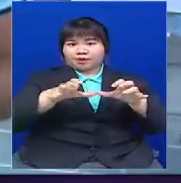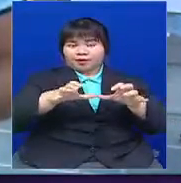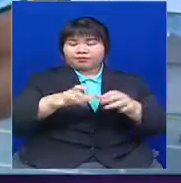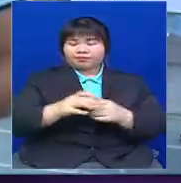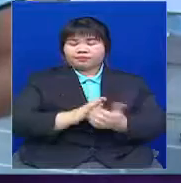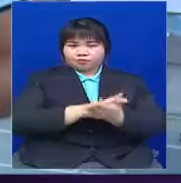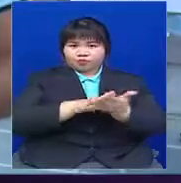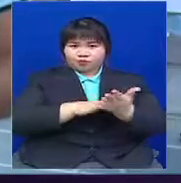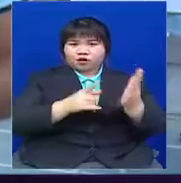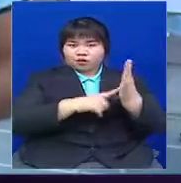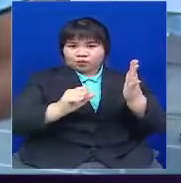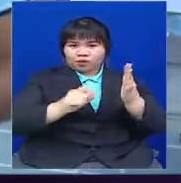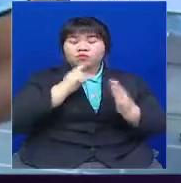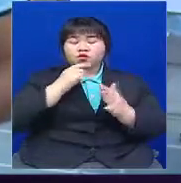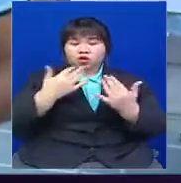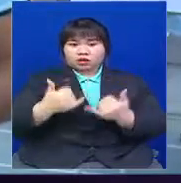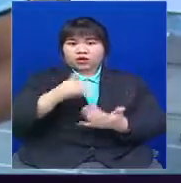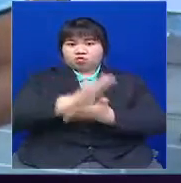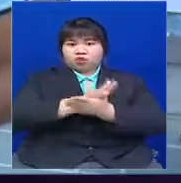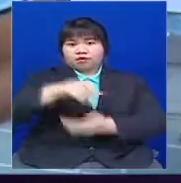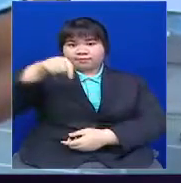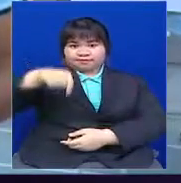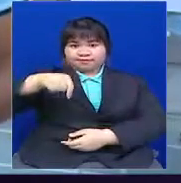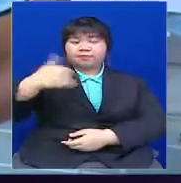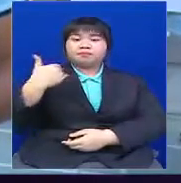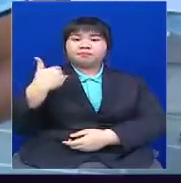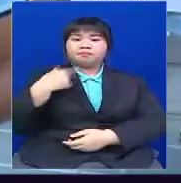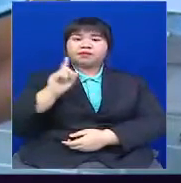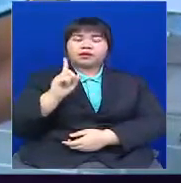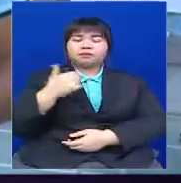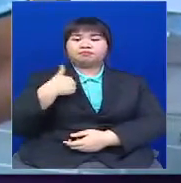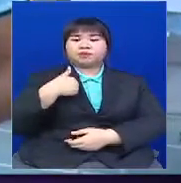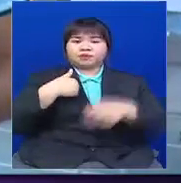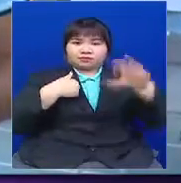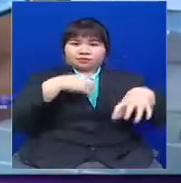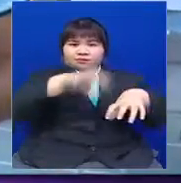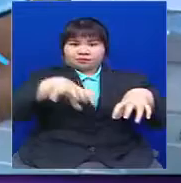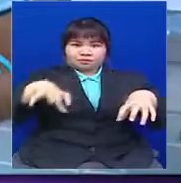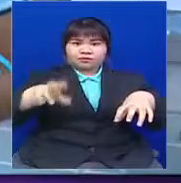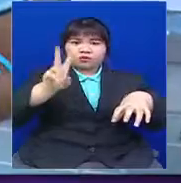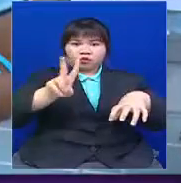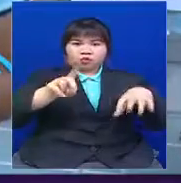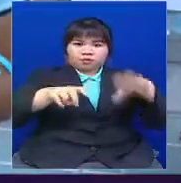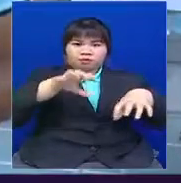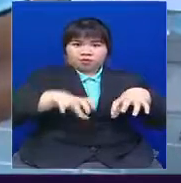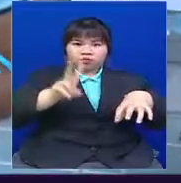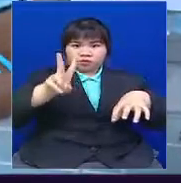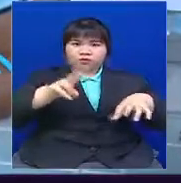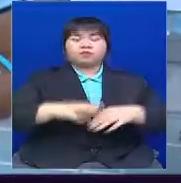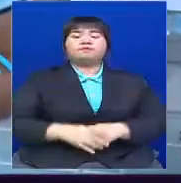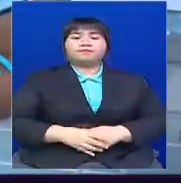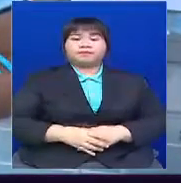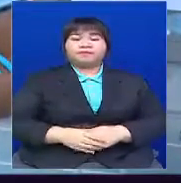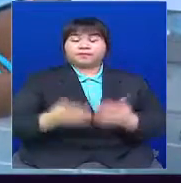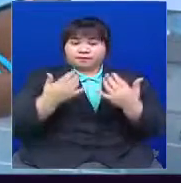ำรุมิตรภาพที่65นะครับซึ่งภายในโรงเรียนนี้นะครับมีหน่วยลงเสียงประชามติอยู่จำนวน2หน่วยด้วยกันครับโด